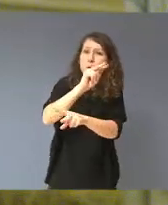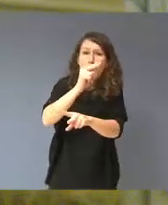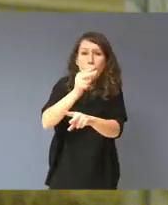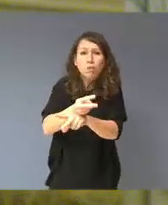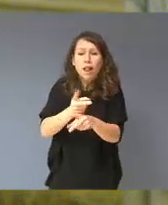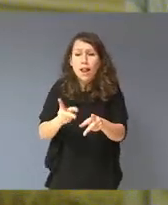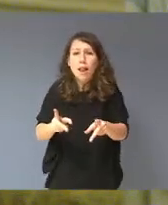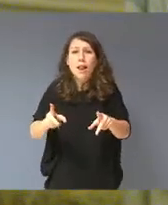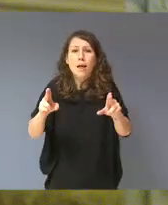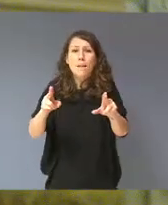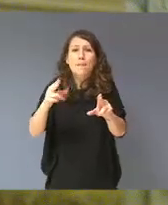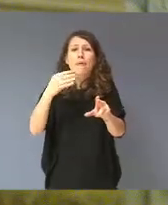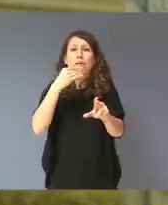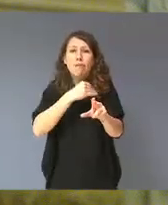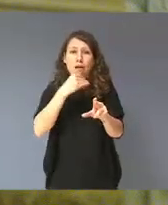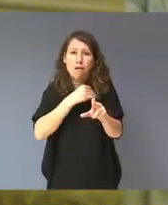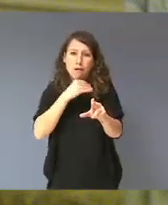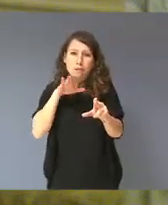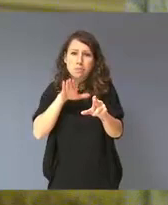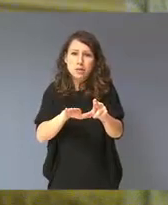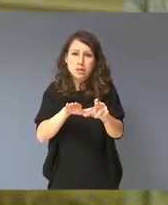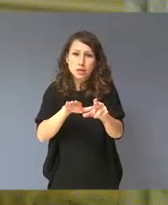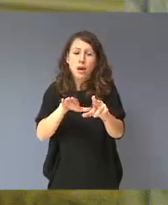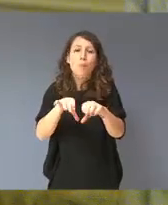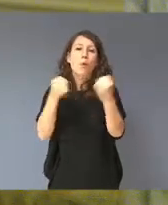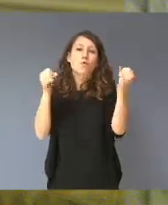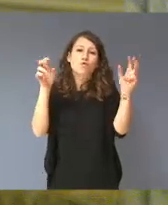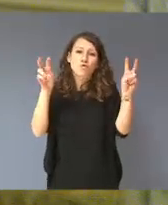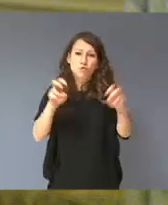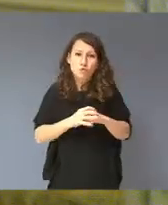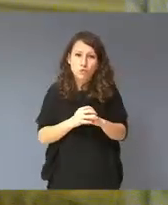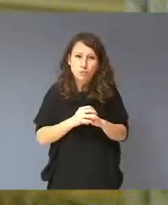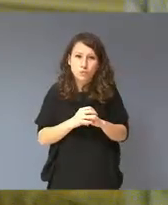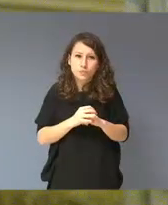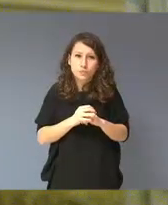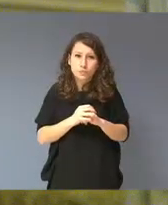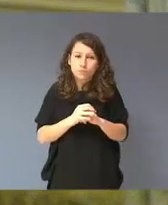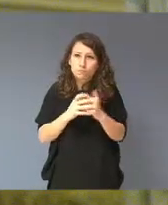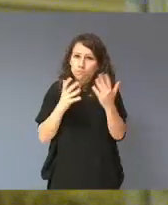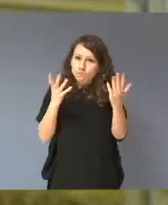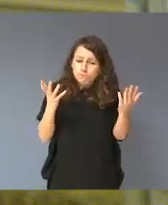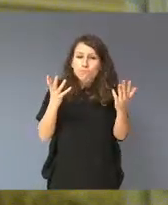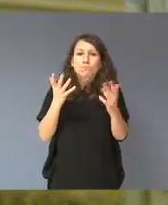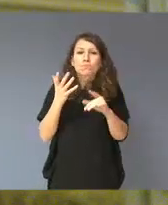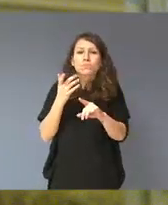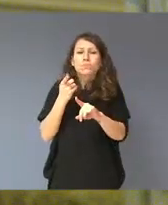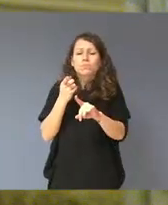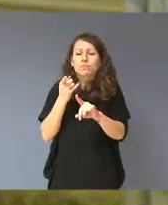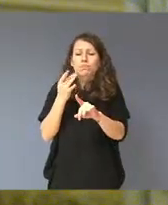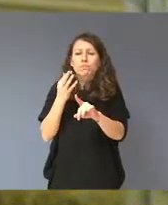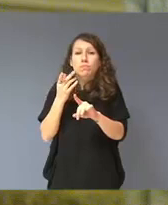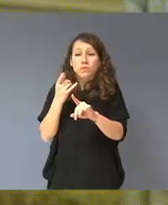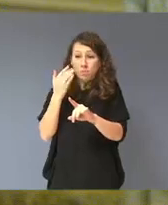hivernale. Je ne crois pas, mais je n'ai pas, sauf erreur de ma part, que les évacuations